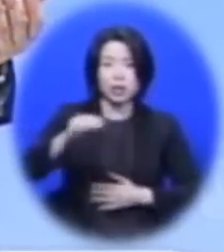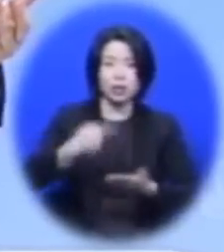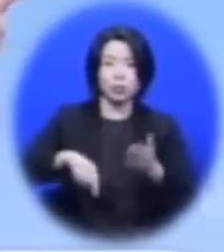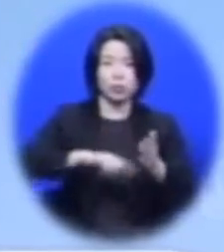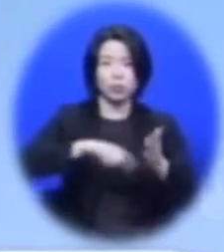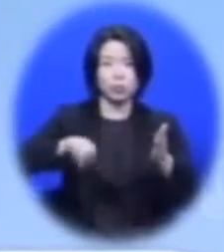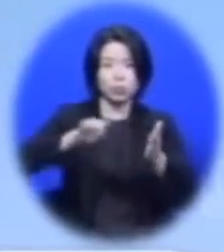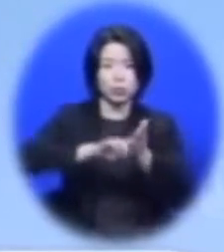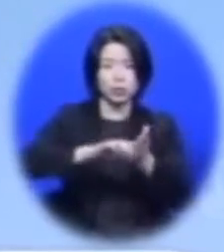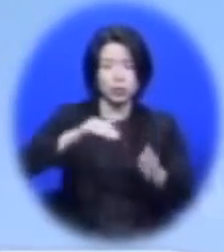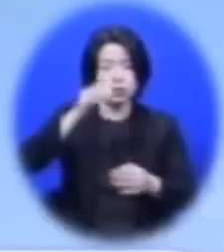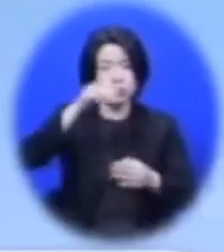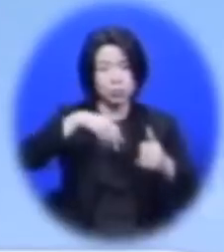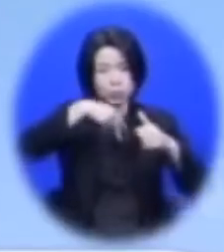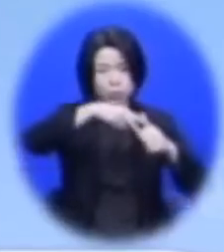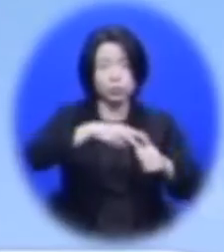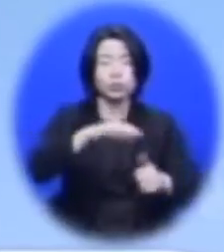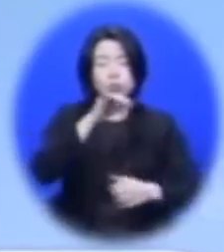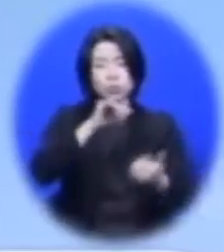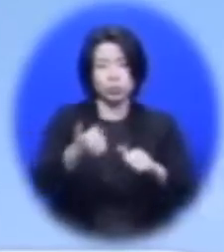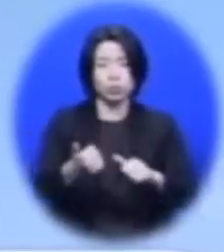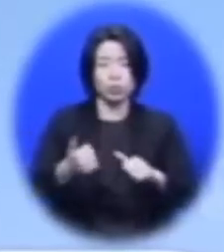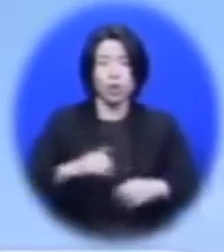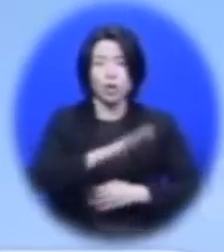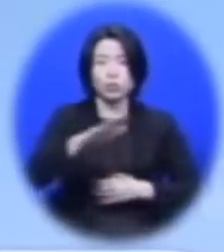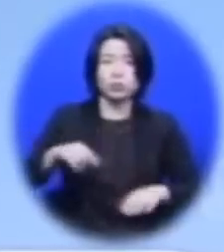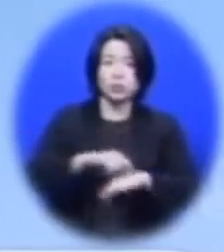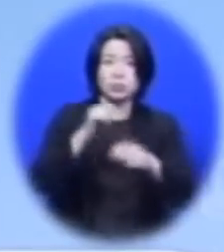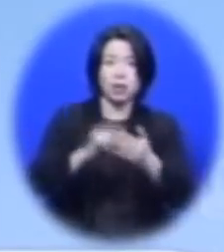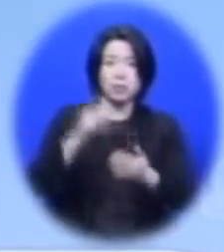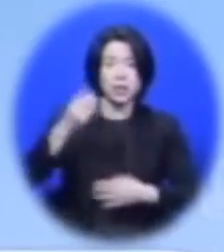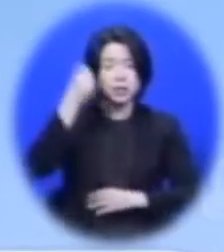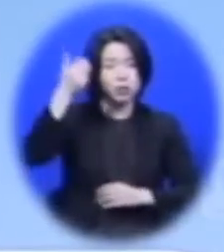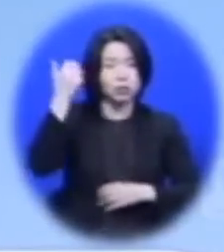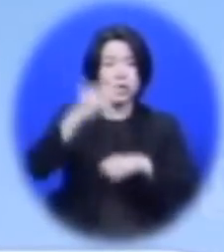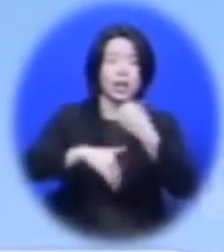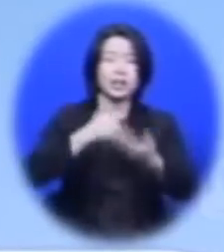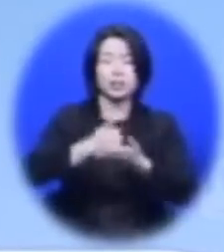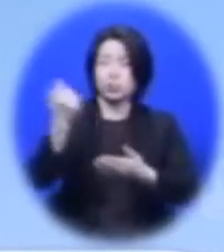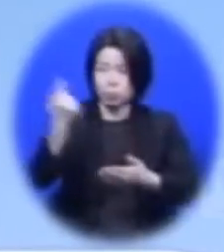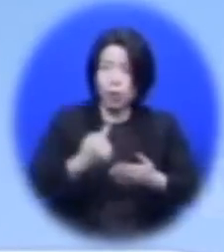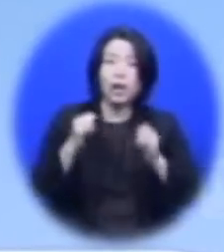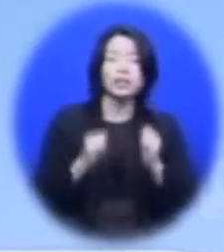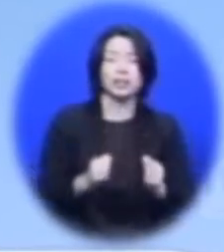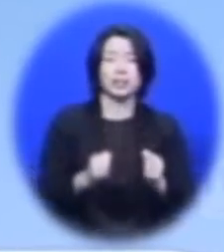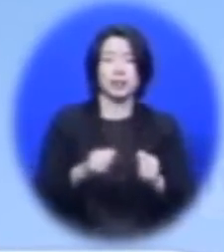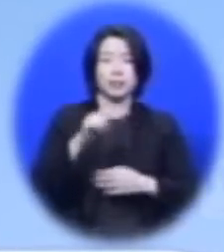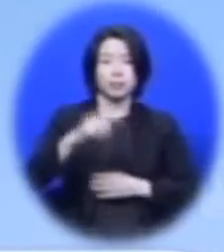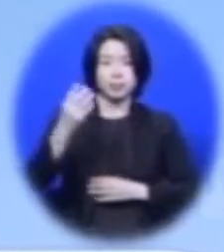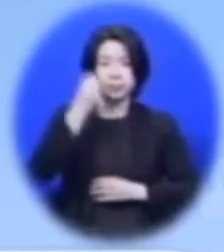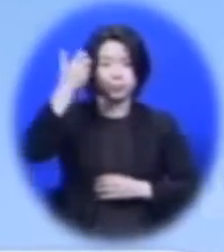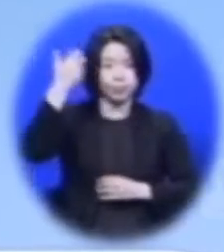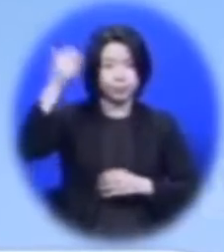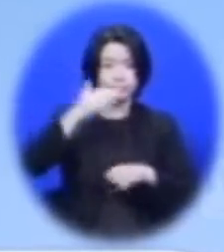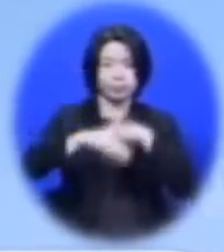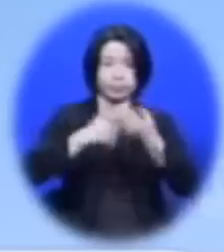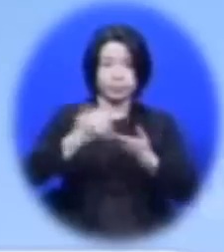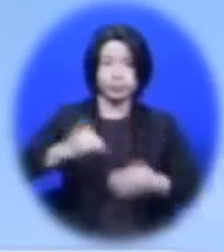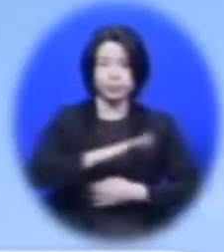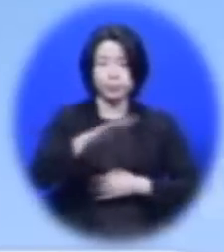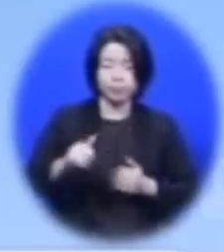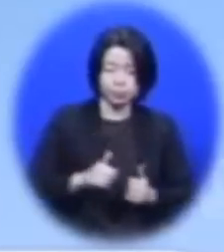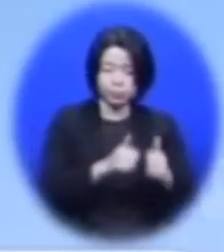죽으시고 그리고 우리 마음에 성령 하나님이 와 계세요. 그 성령 하나님과 우리가